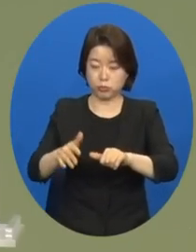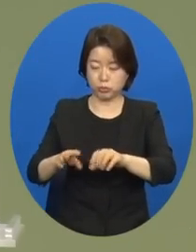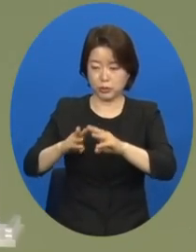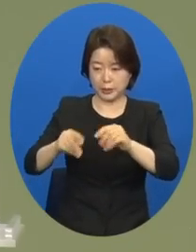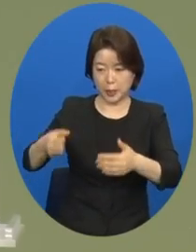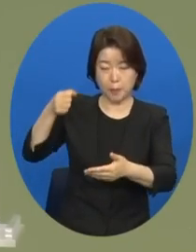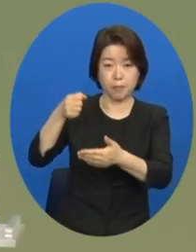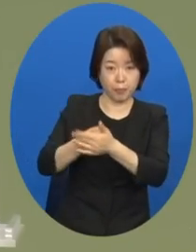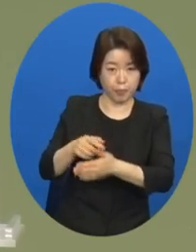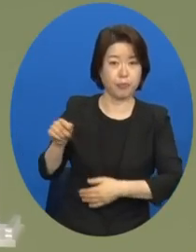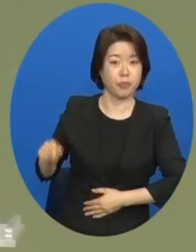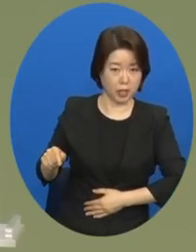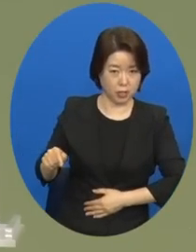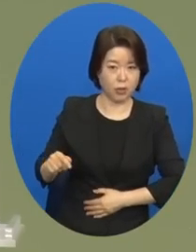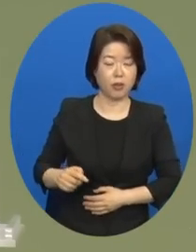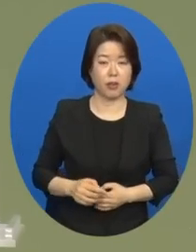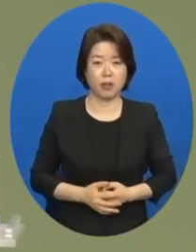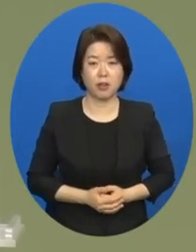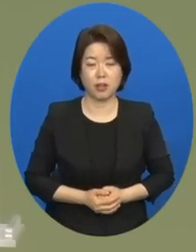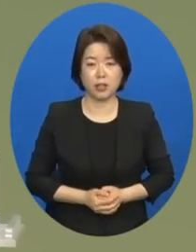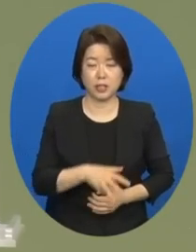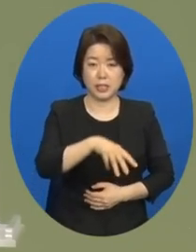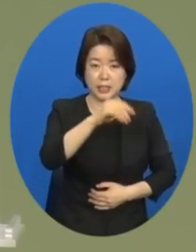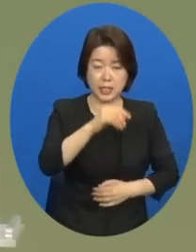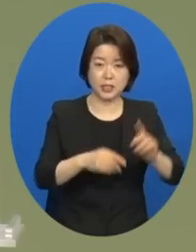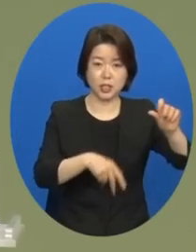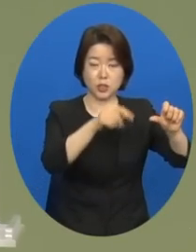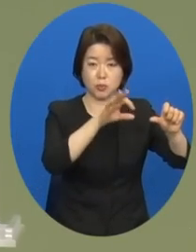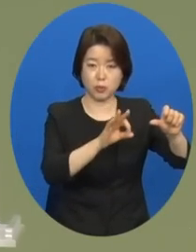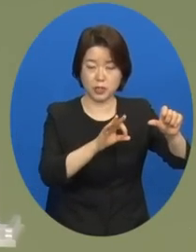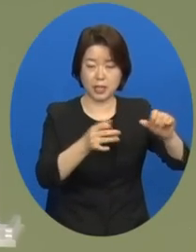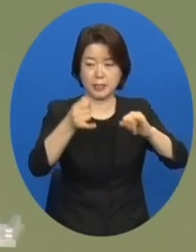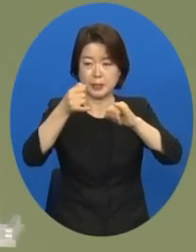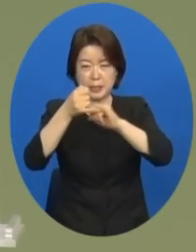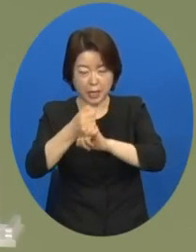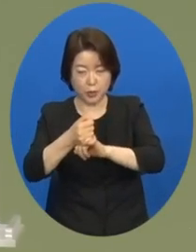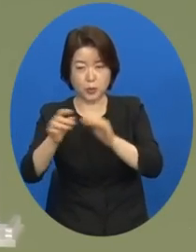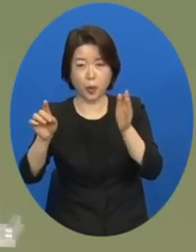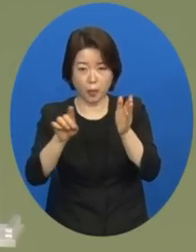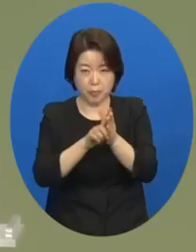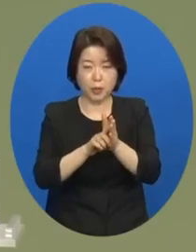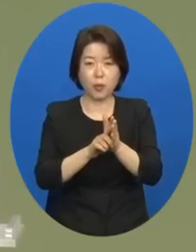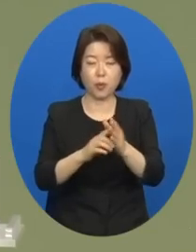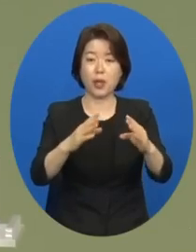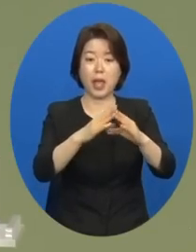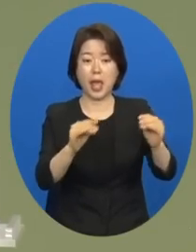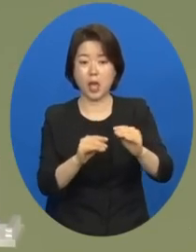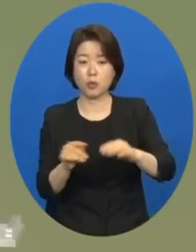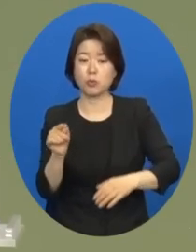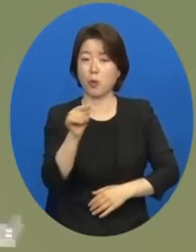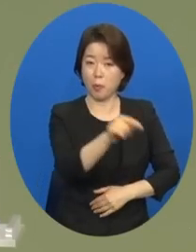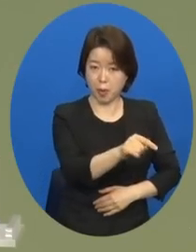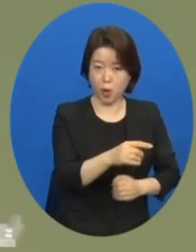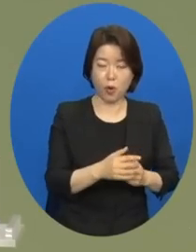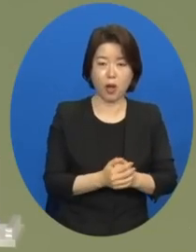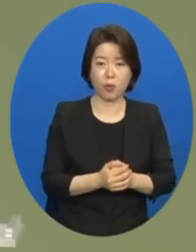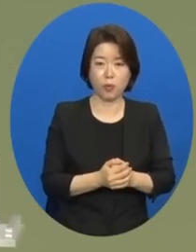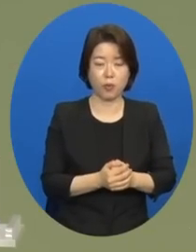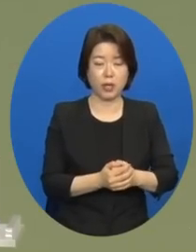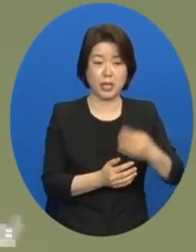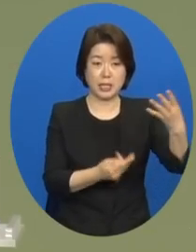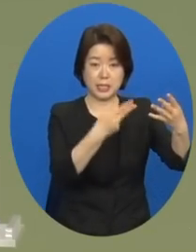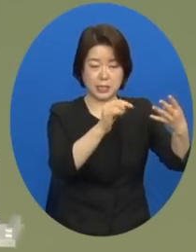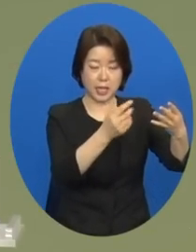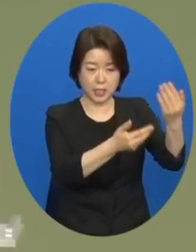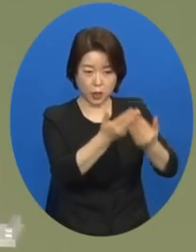또 창세기 15장의 약속을 믿고 그 애굽으로 가도 사대만의 돌아올